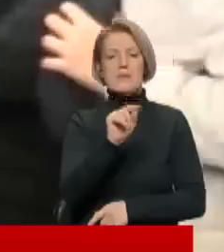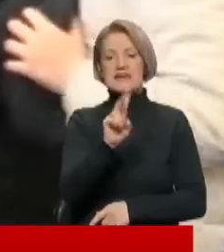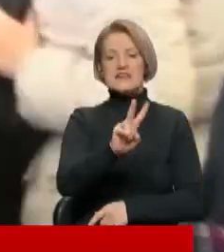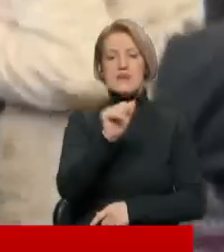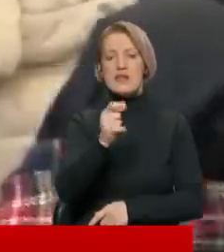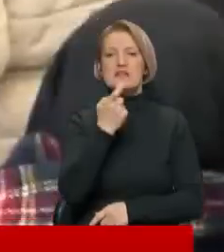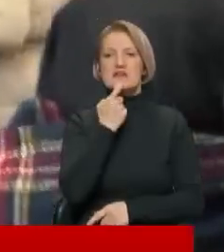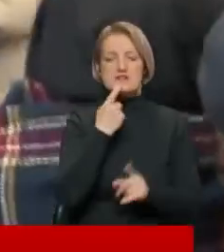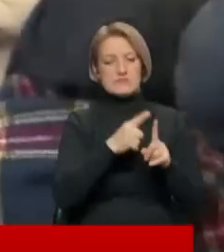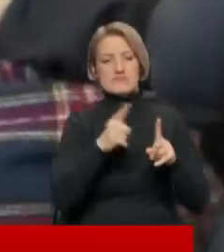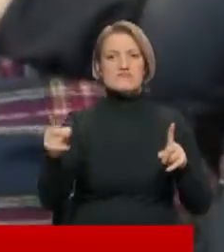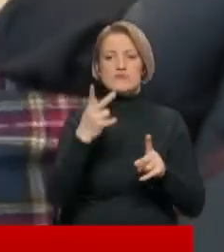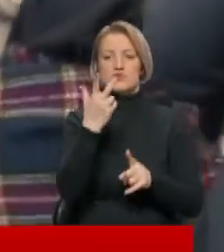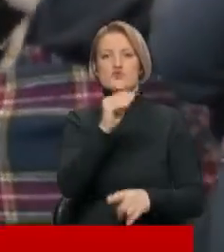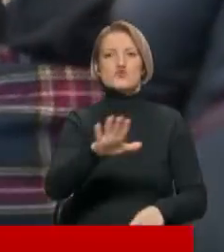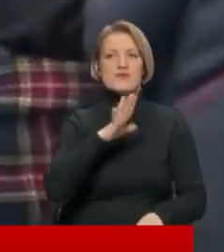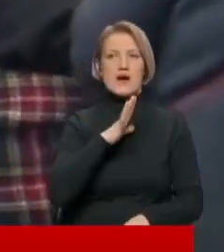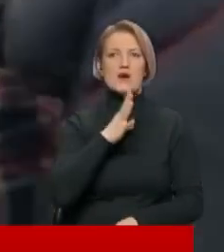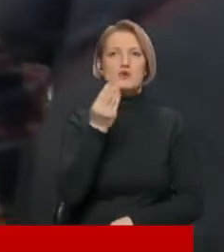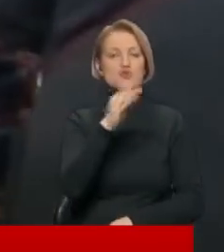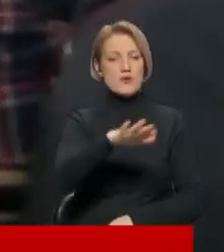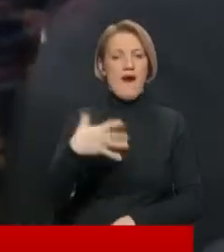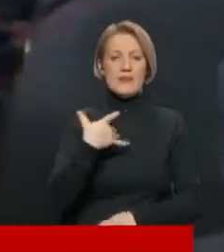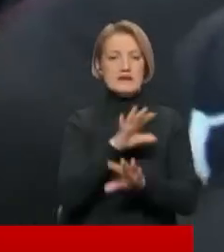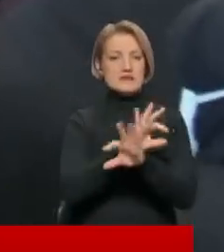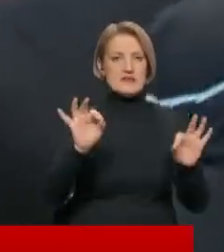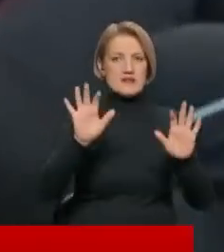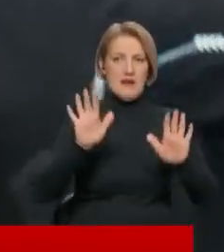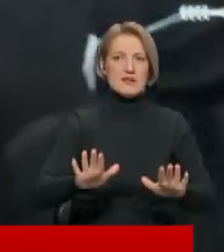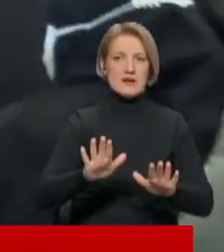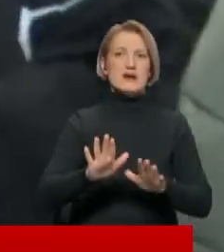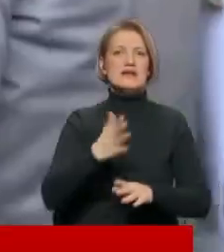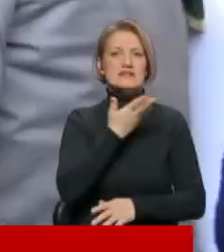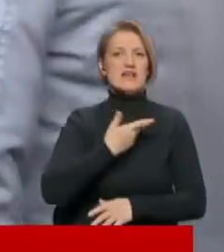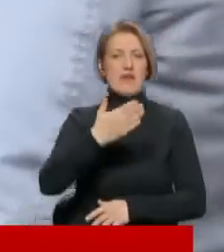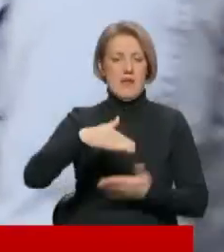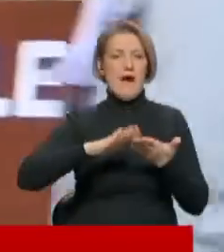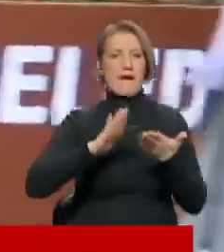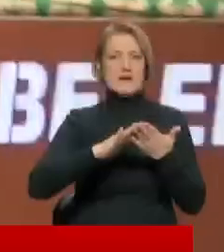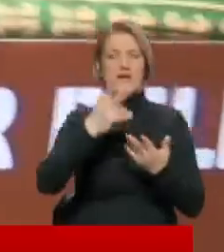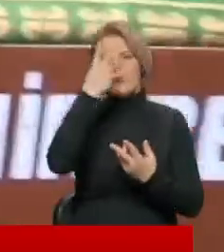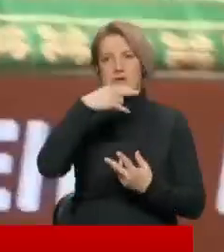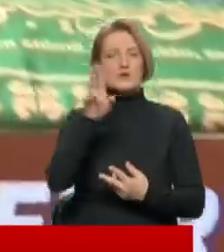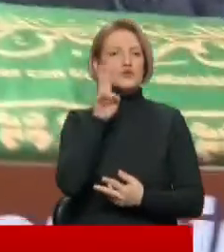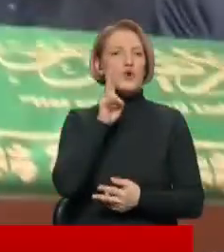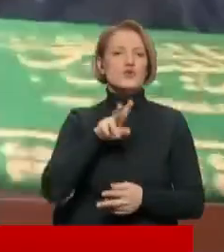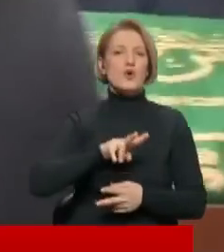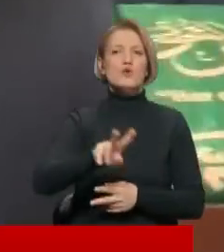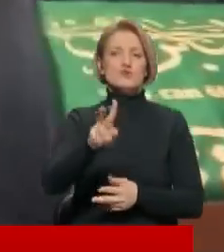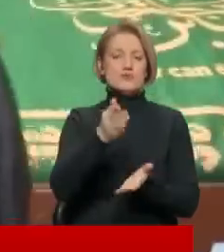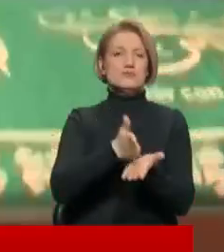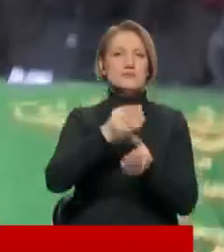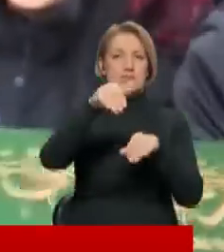değişen 3 çocuğu var Pelin Ceylan'ın çocuklar annesiz kaldı Pelin Ceylan sevenleri tarafından gözyaşlarıyla son yolculuğuna